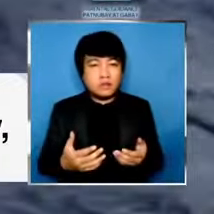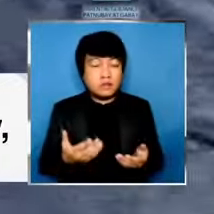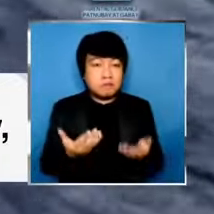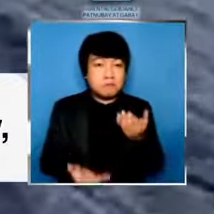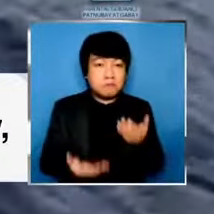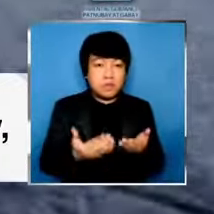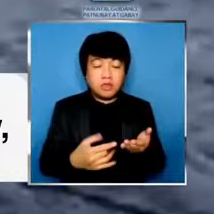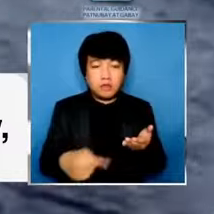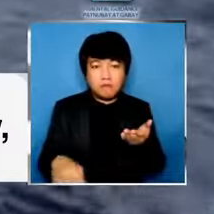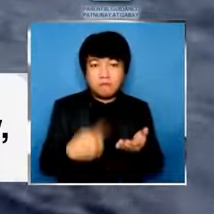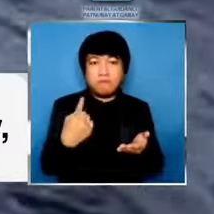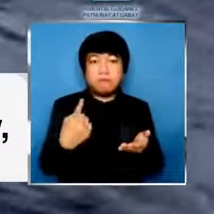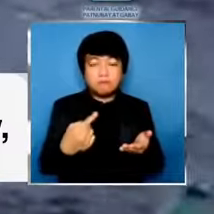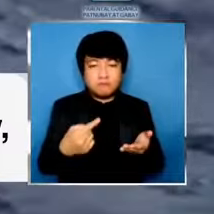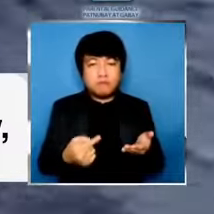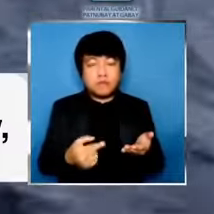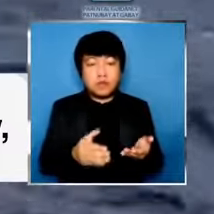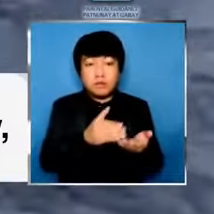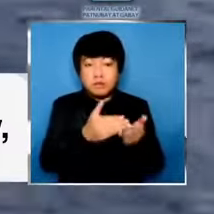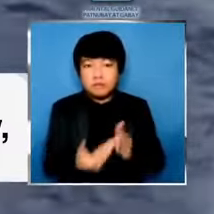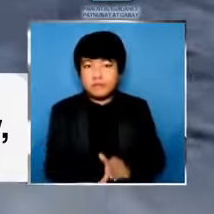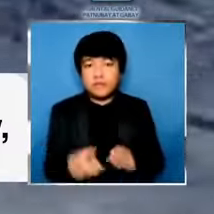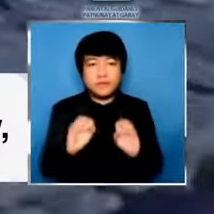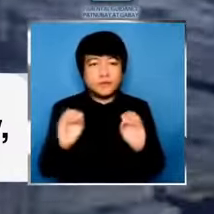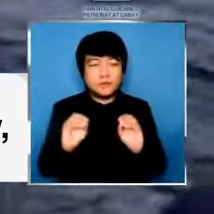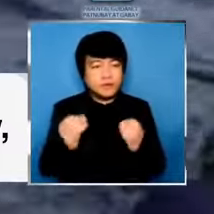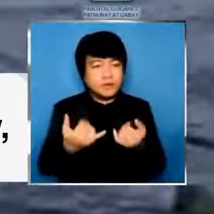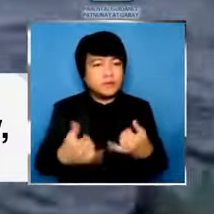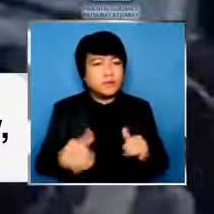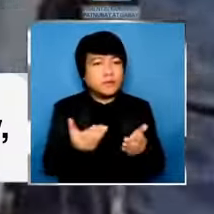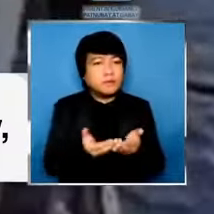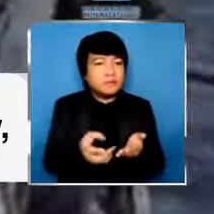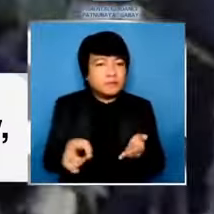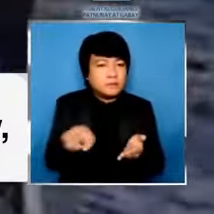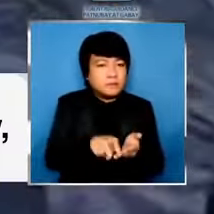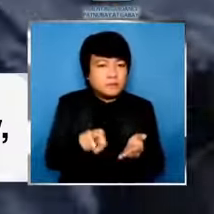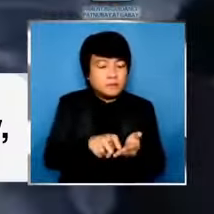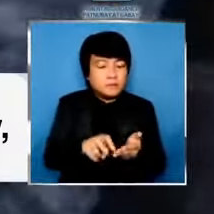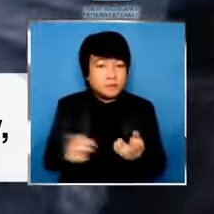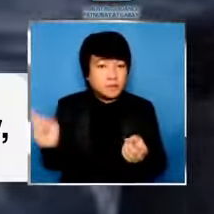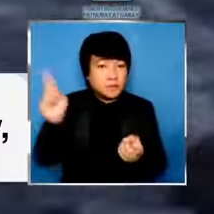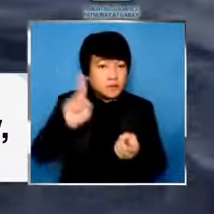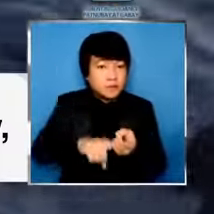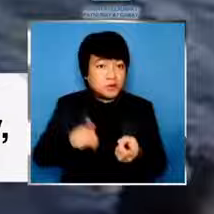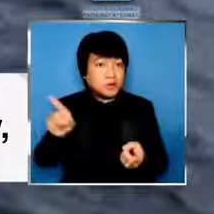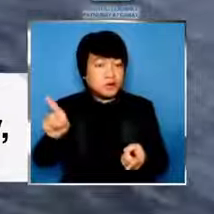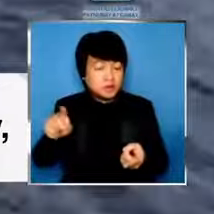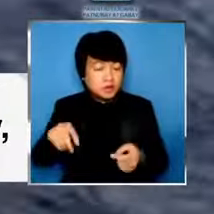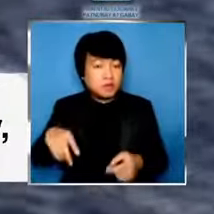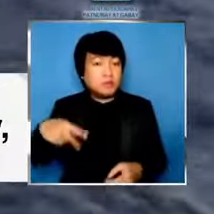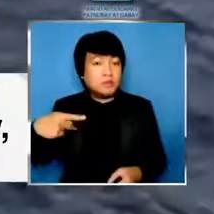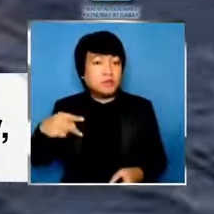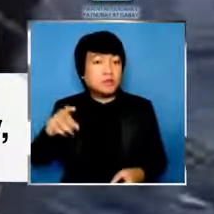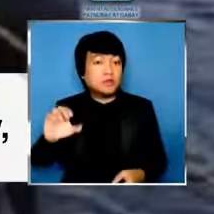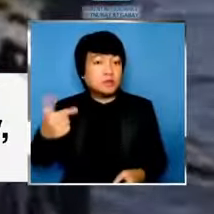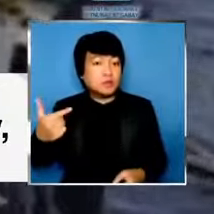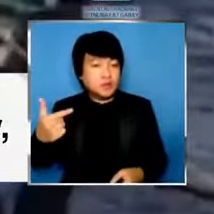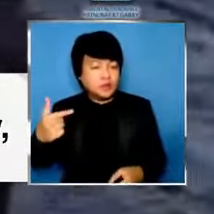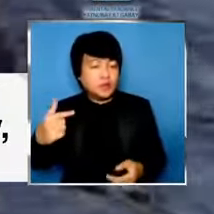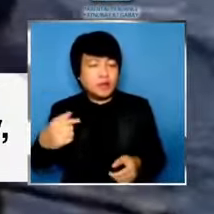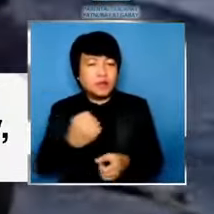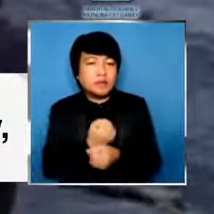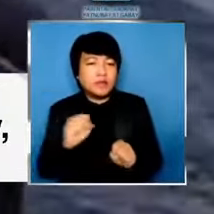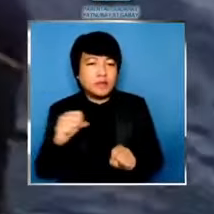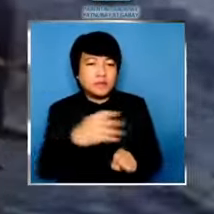ang bangka kaya nanatili lang ang mga sakay nito hanggang tuluyan silang sagipin ng Coast Guard. Ligtas na ang lahat ng 60 pasahero